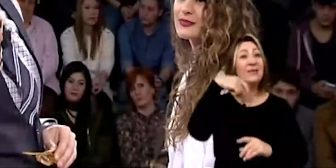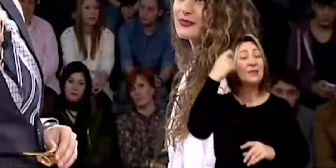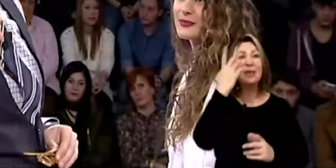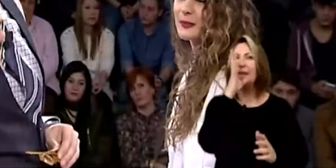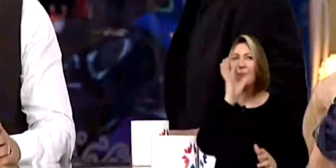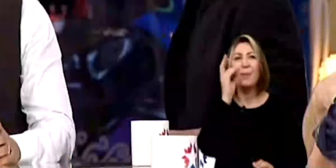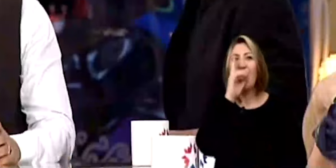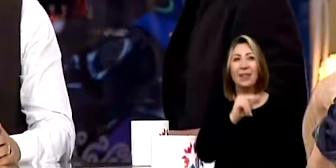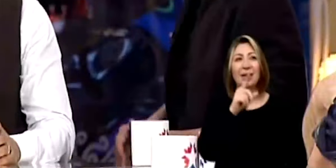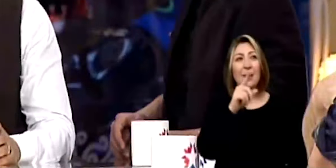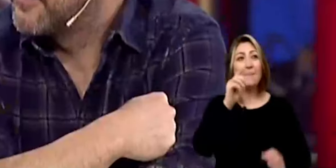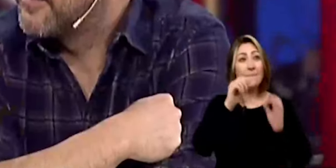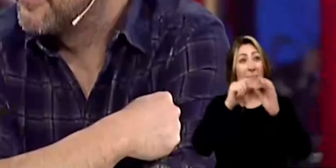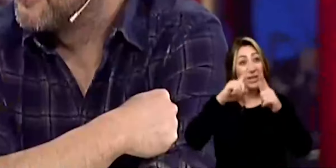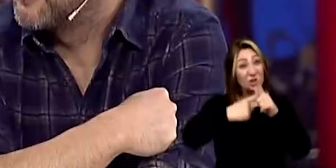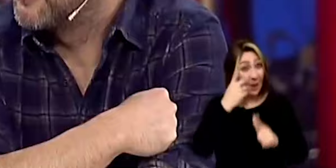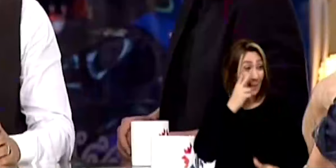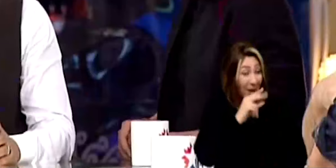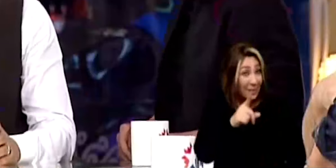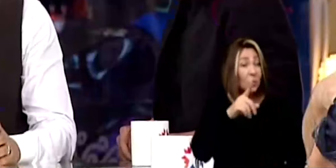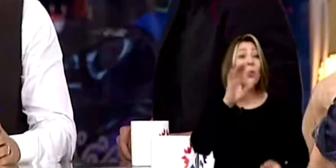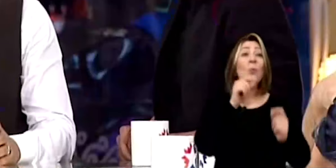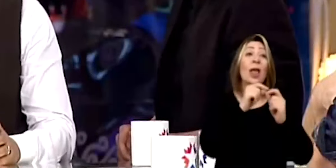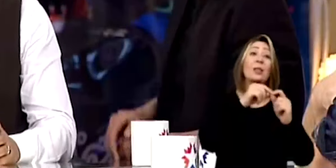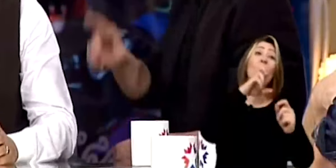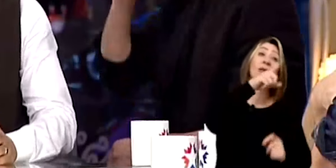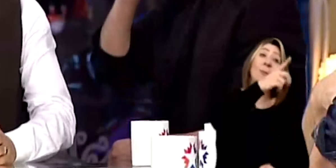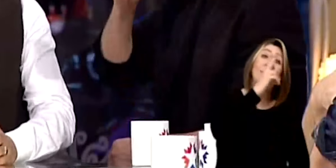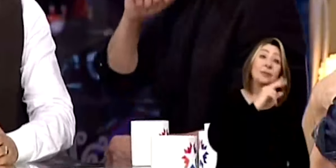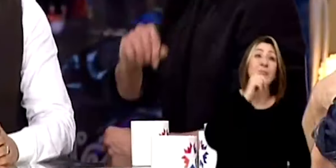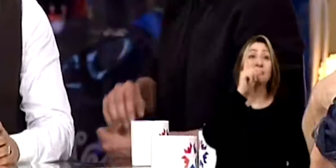kimi beğendin? Bay J'yi mi beğendin, Bülent Polat'ı mı beğendin?